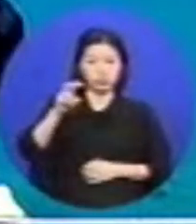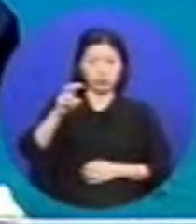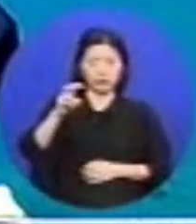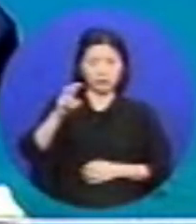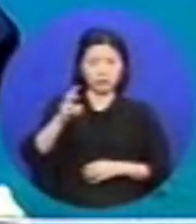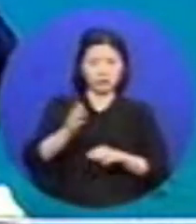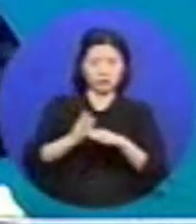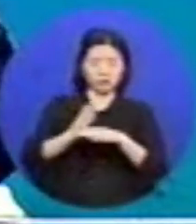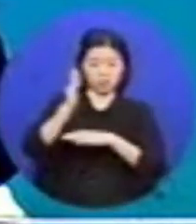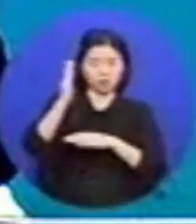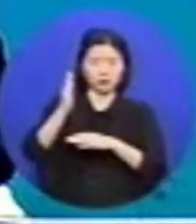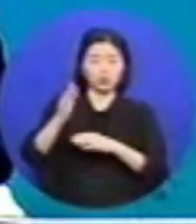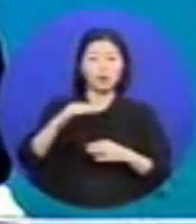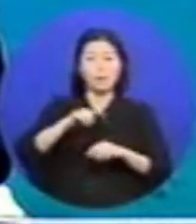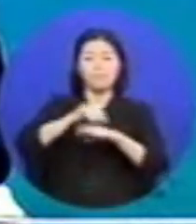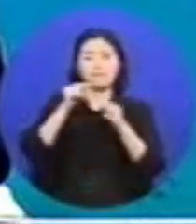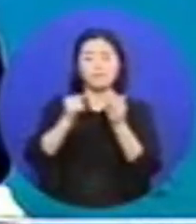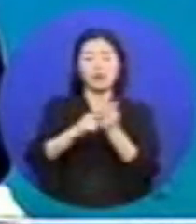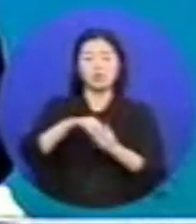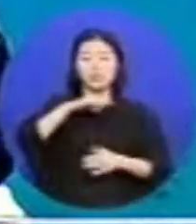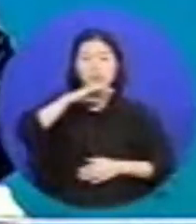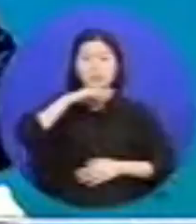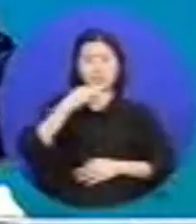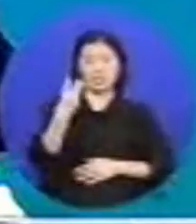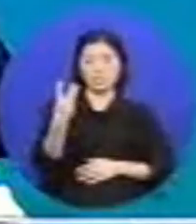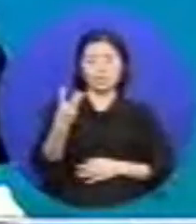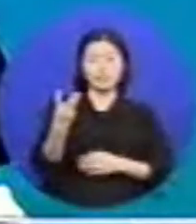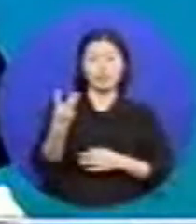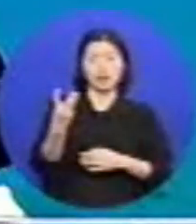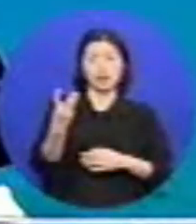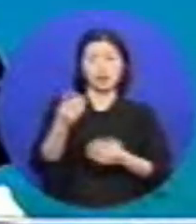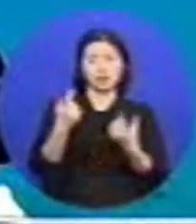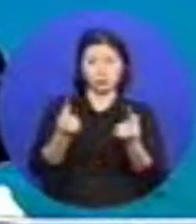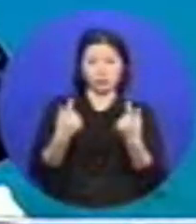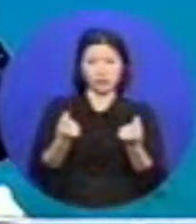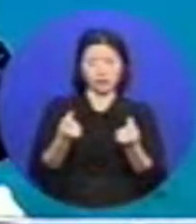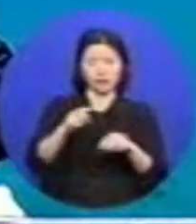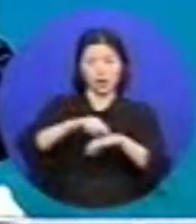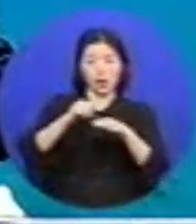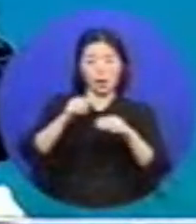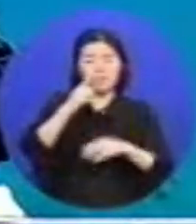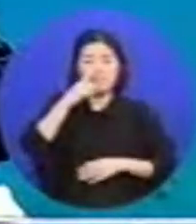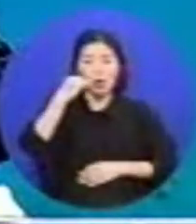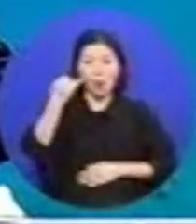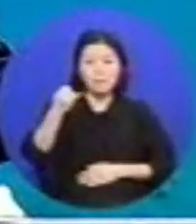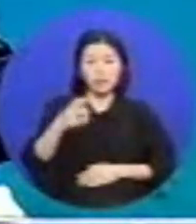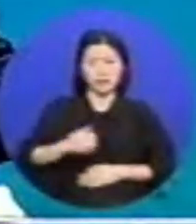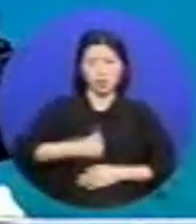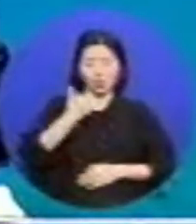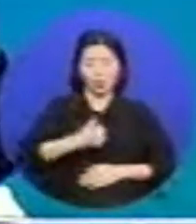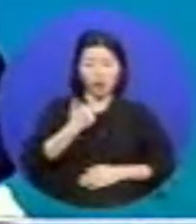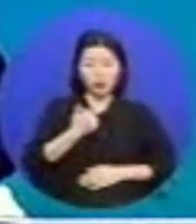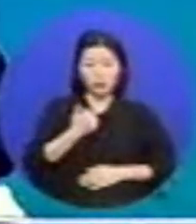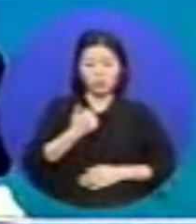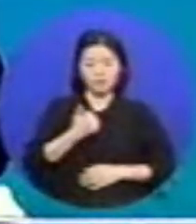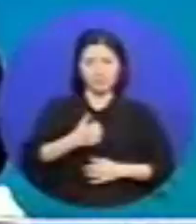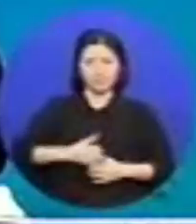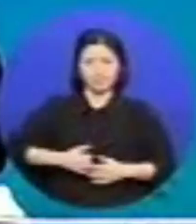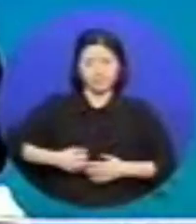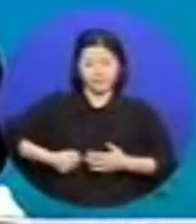세 살짜리 아이예요. 엄마한테 화내고 엄마한테